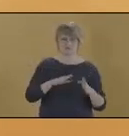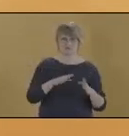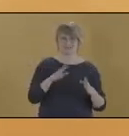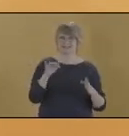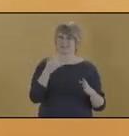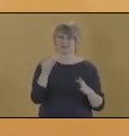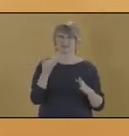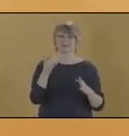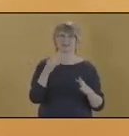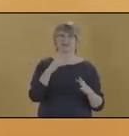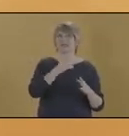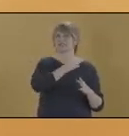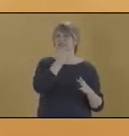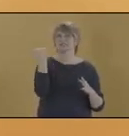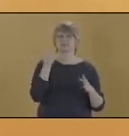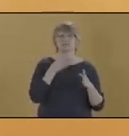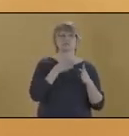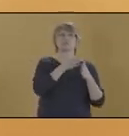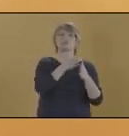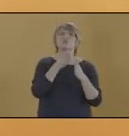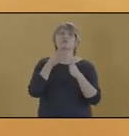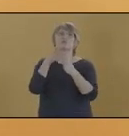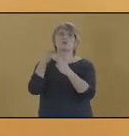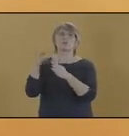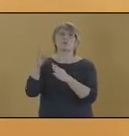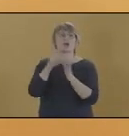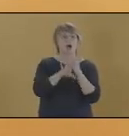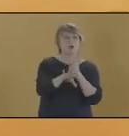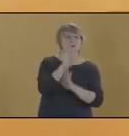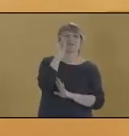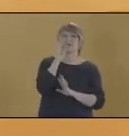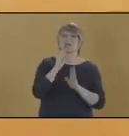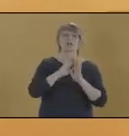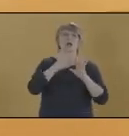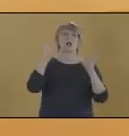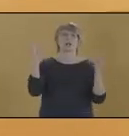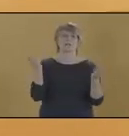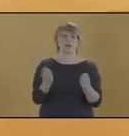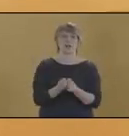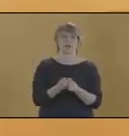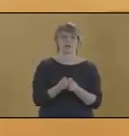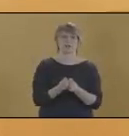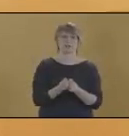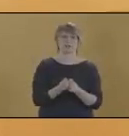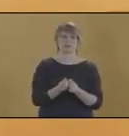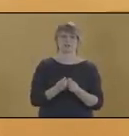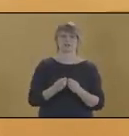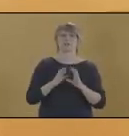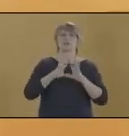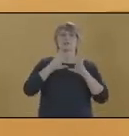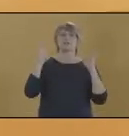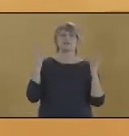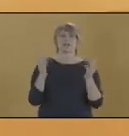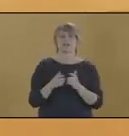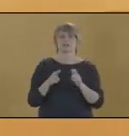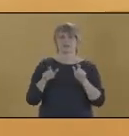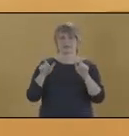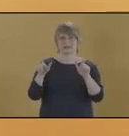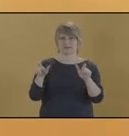keine extremistische Strömung im Einzelnen, sondern gucken da eher so universalpräventiv drauf und es hat